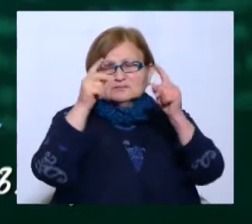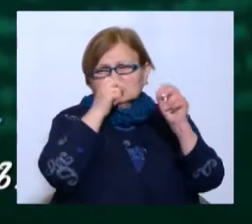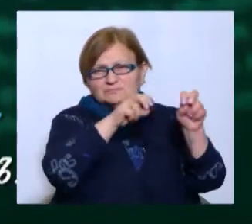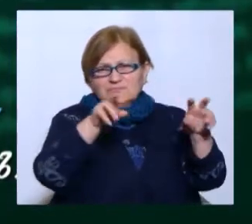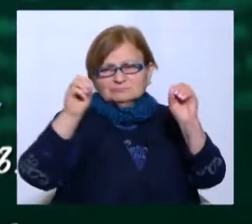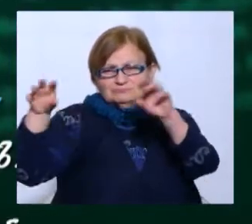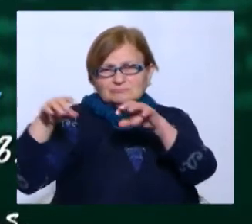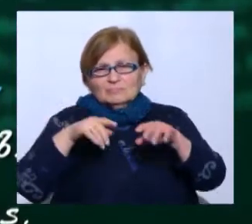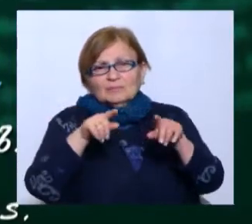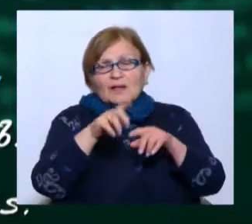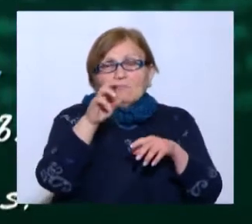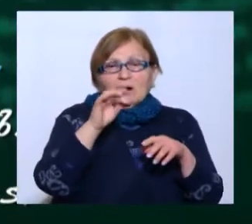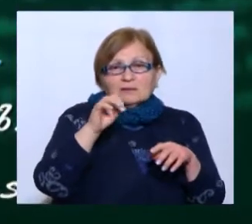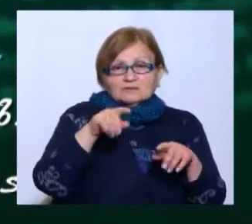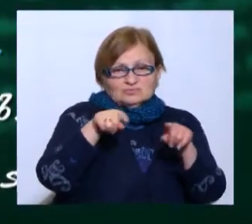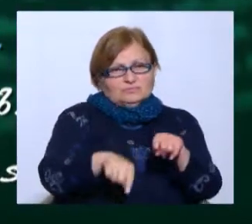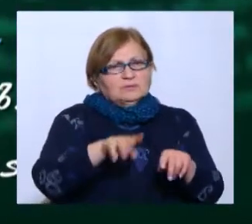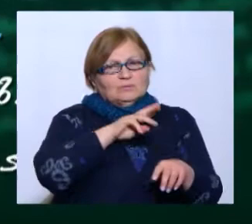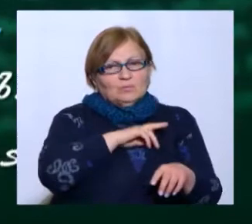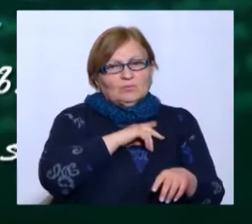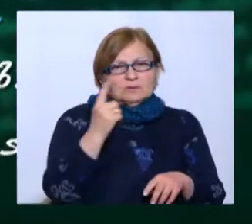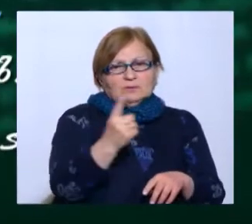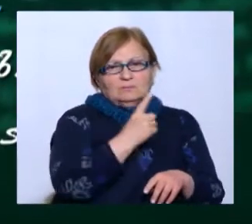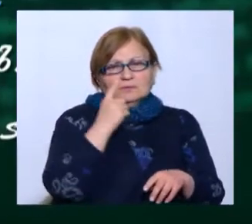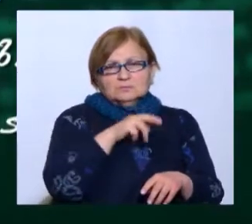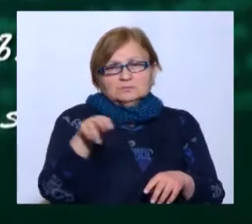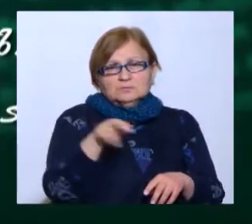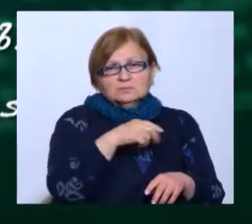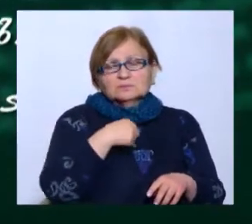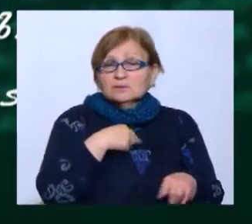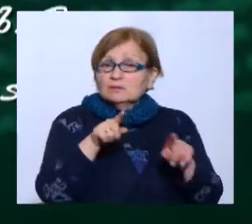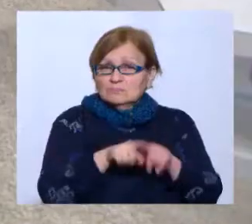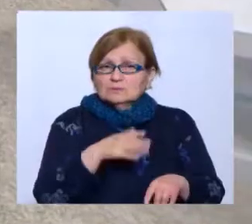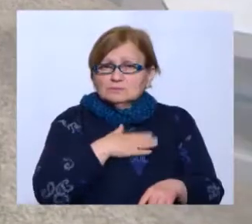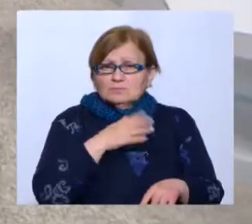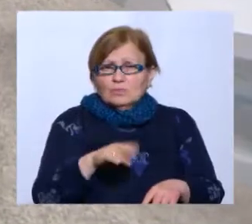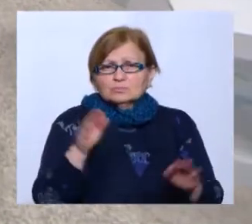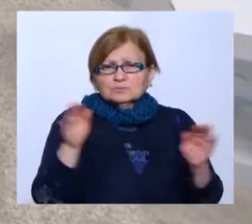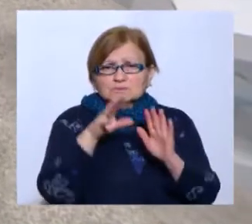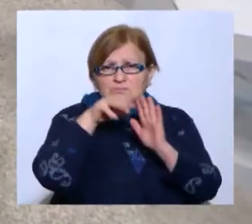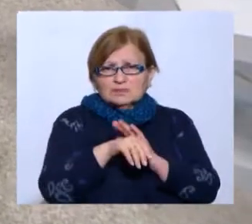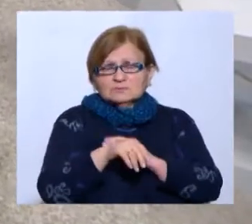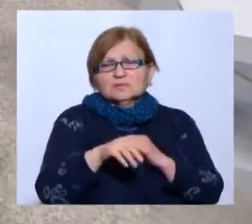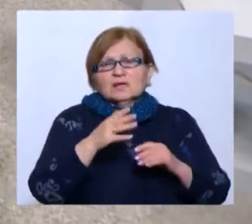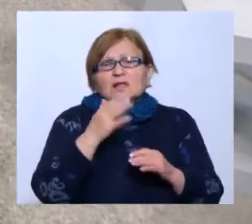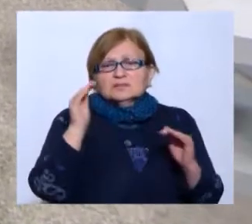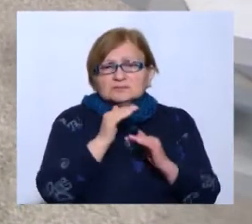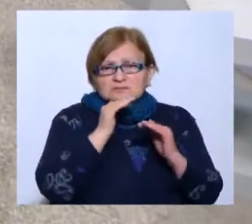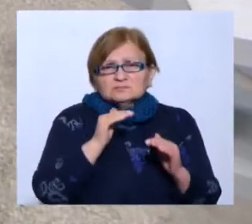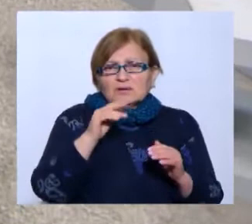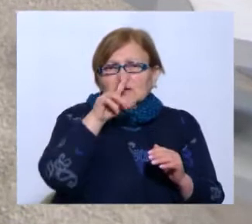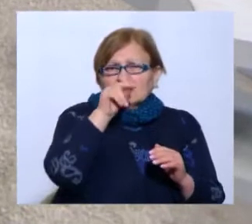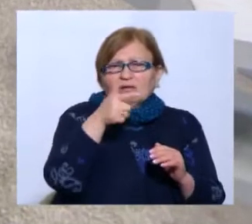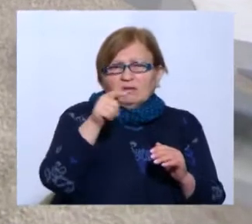მხიარული. ბარათაშვილს აქ უყვარდა ობლა ციარული. დამეც მოუკვდე სიმღერებში ტბის სევდიან გედად, ოღონდ თქვა